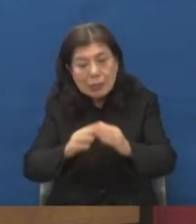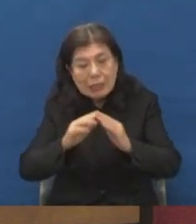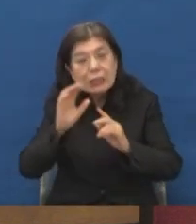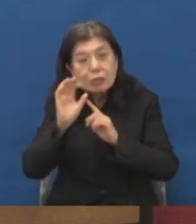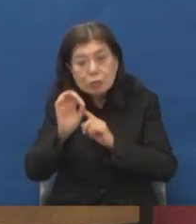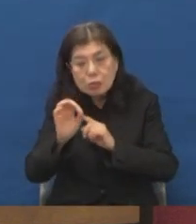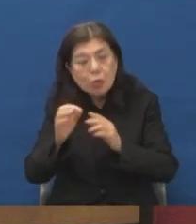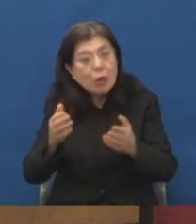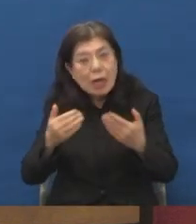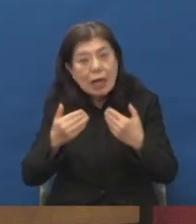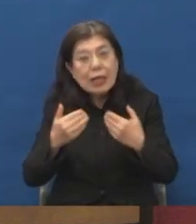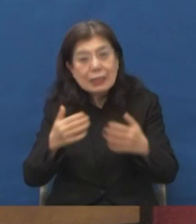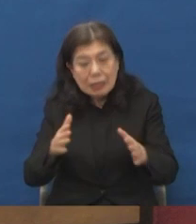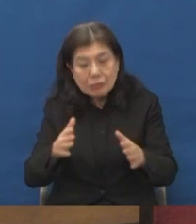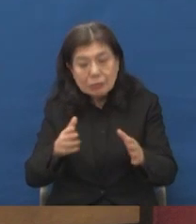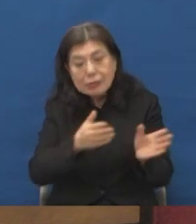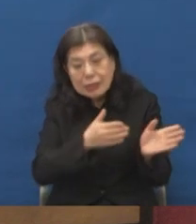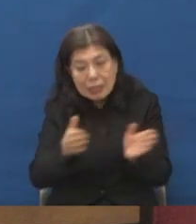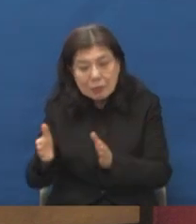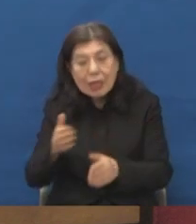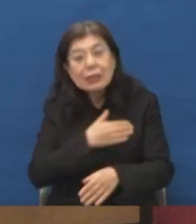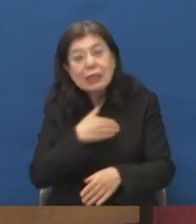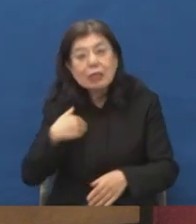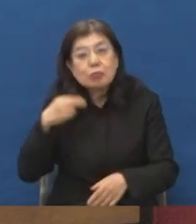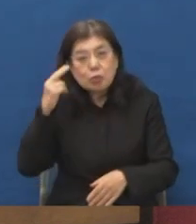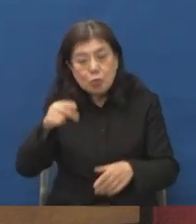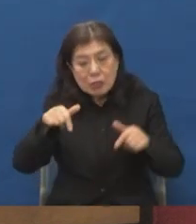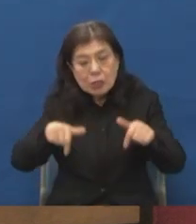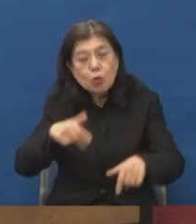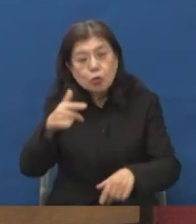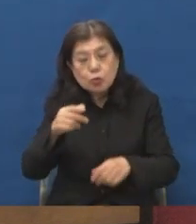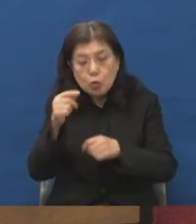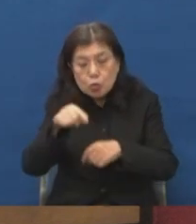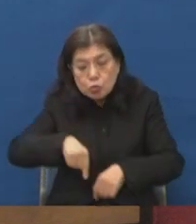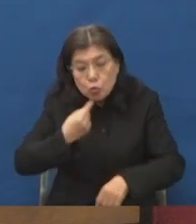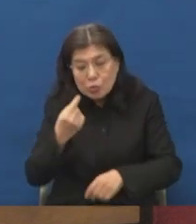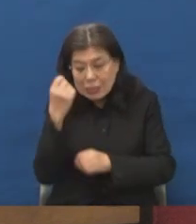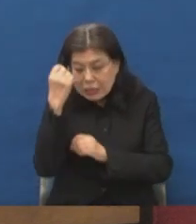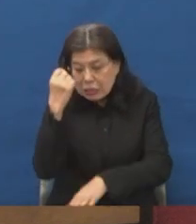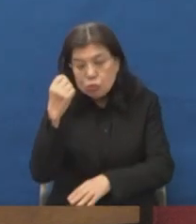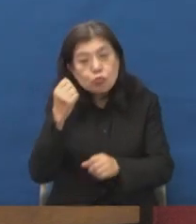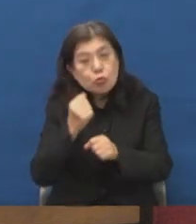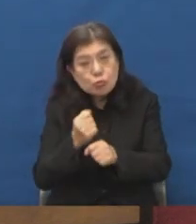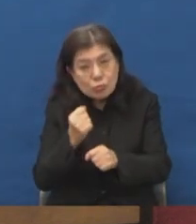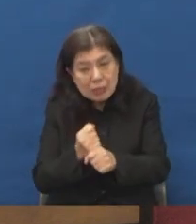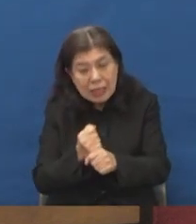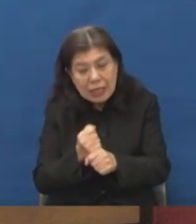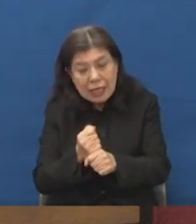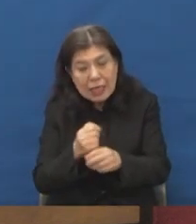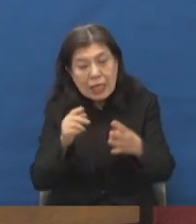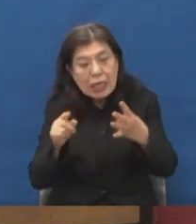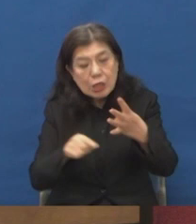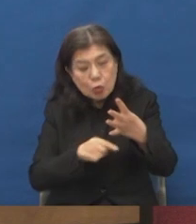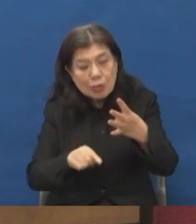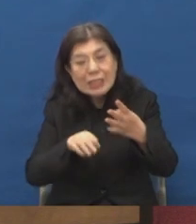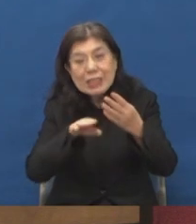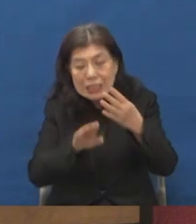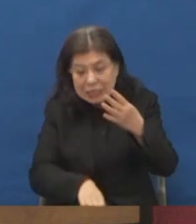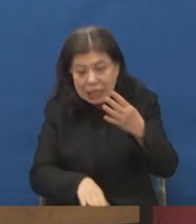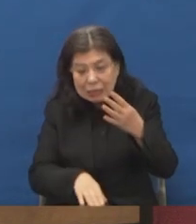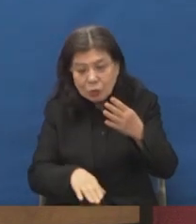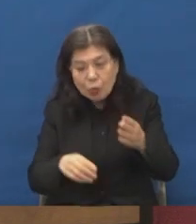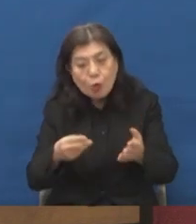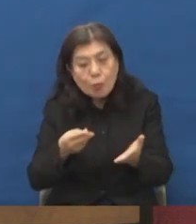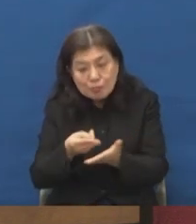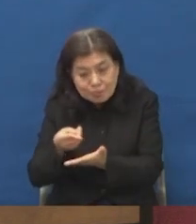整備が可能となるように、本市の独自基準を整備し、4人以下の多床室とすることも可能とする